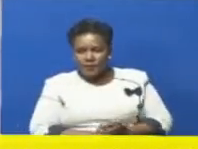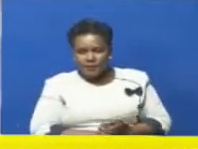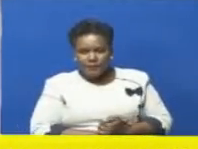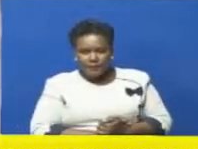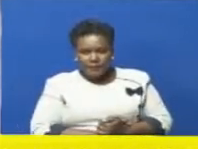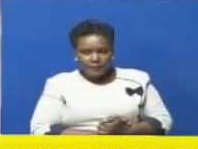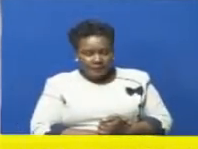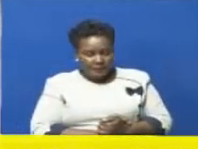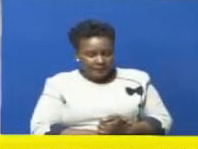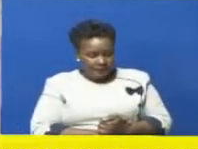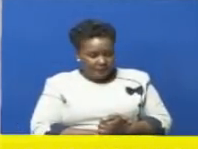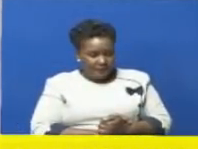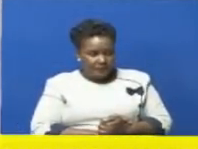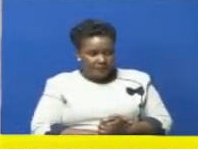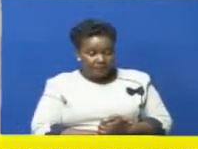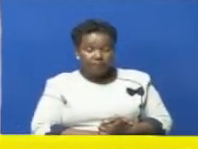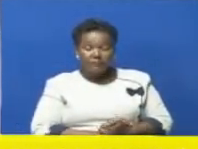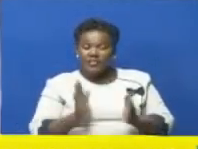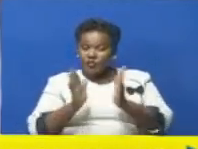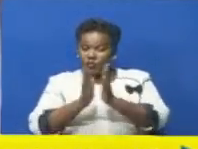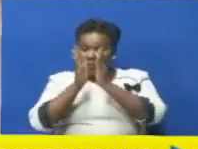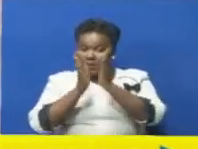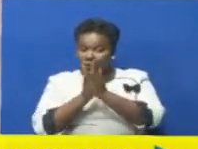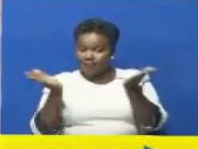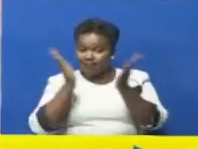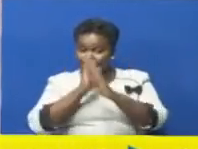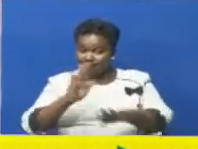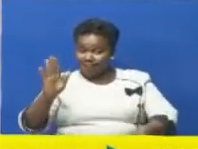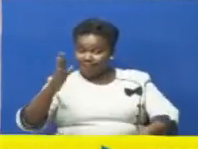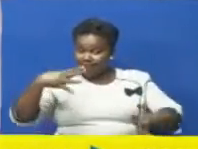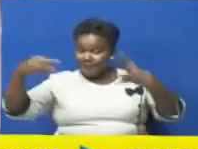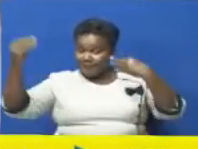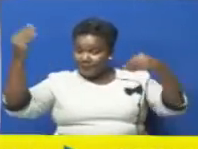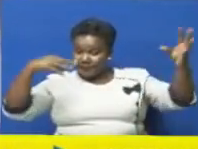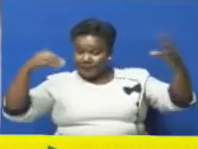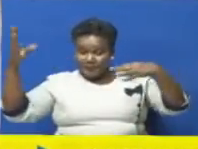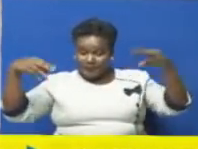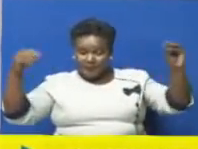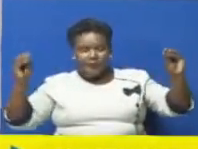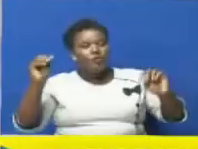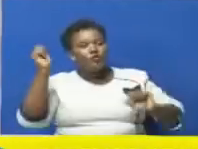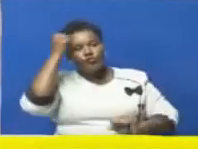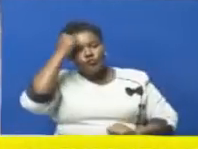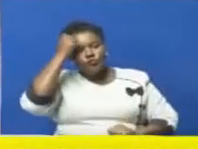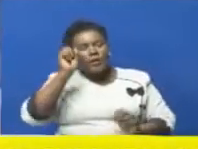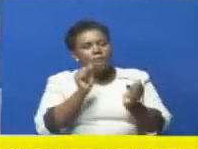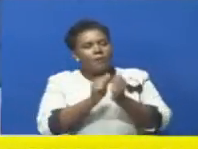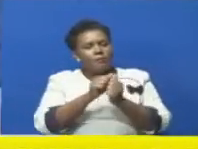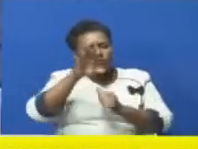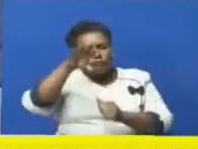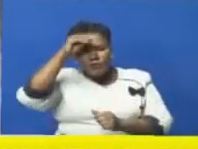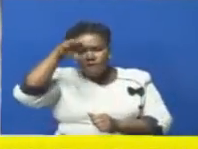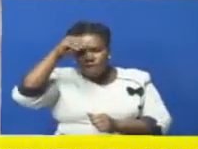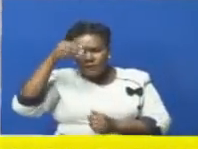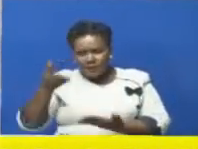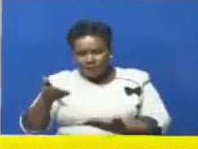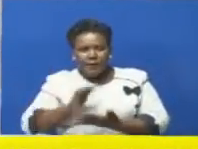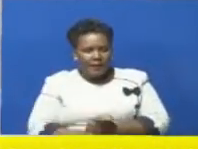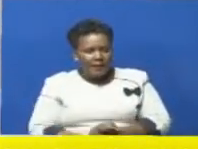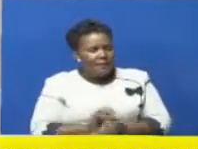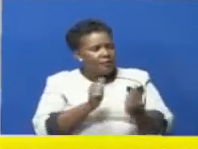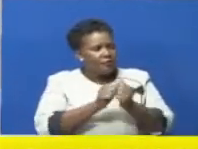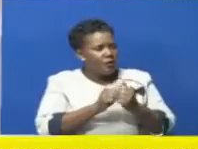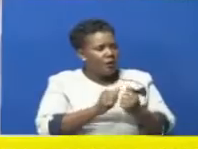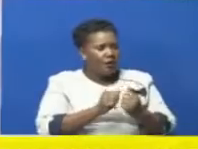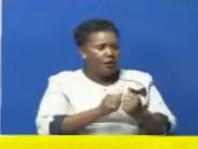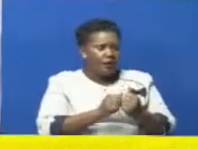tukiondoka hapa tukayafanyie kazi mafunzo tutakayoyapata, kwa kuhurumiana, kupendana na